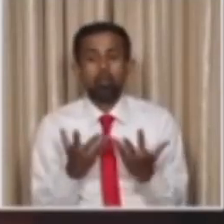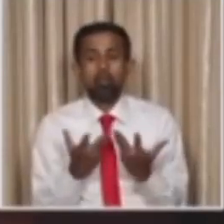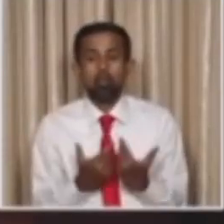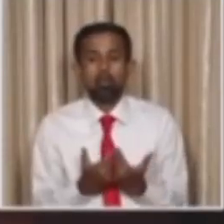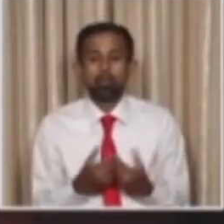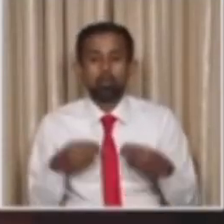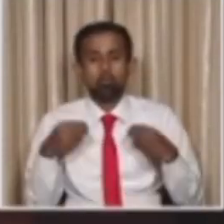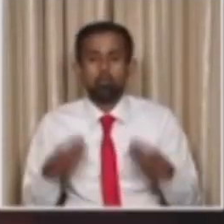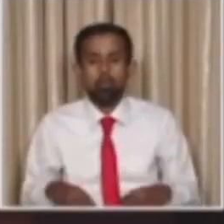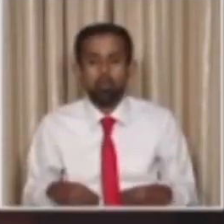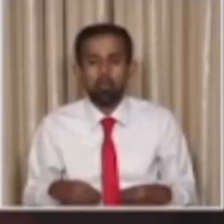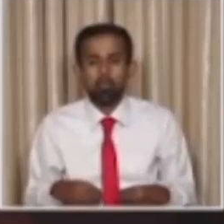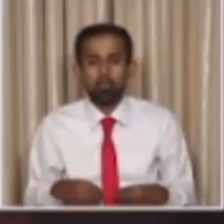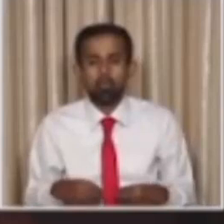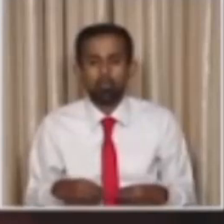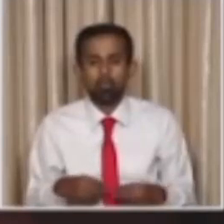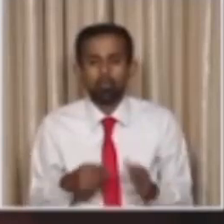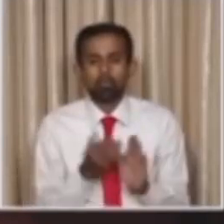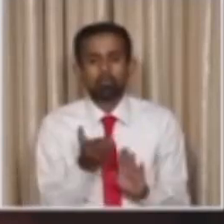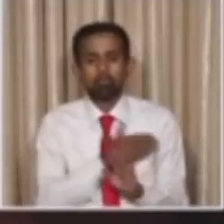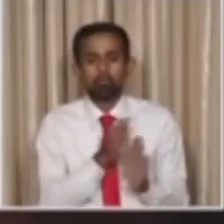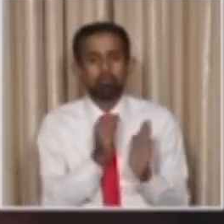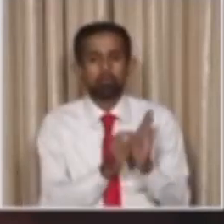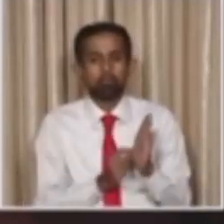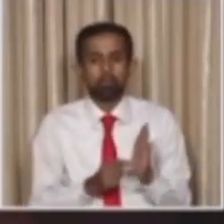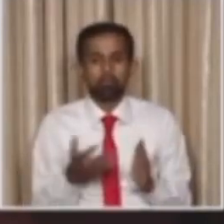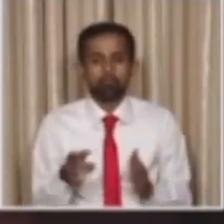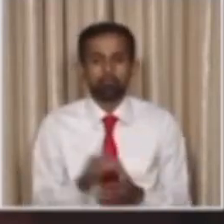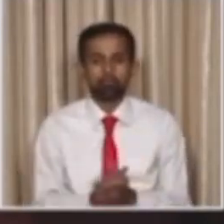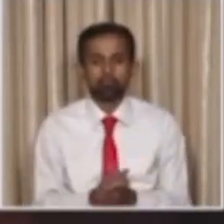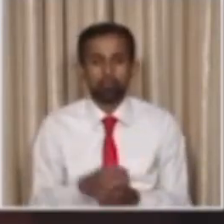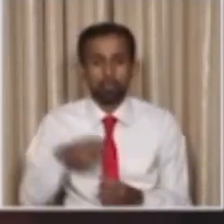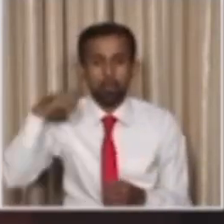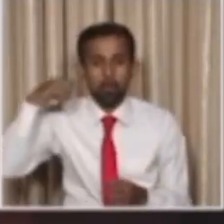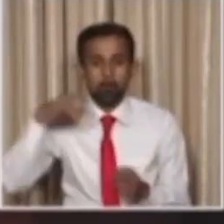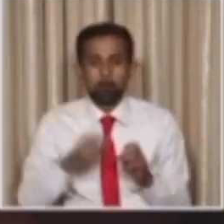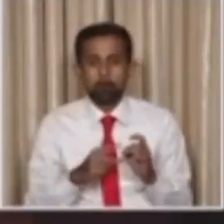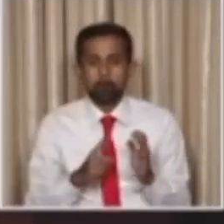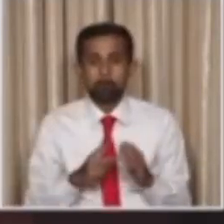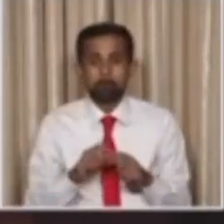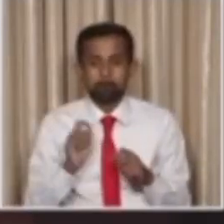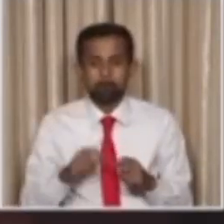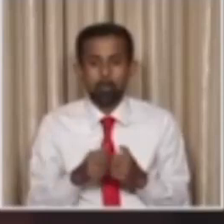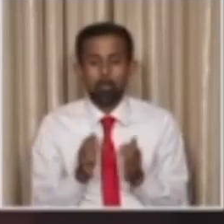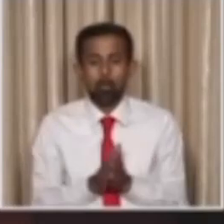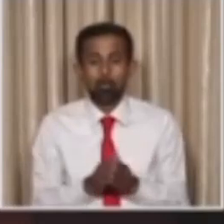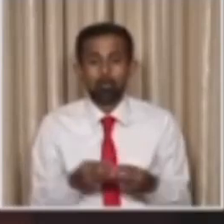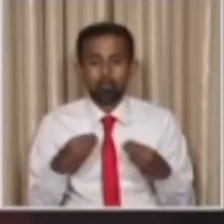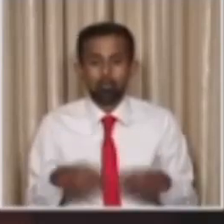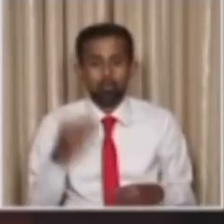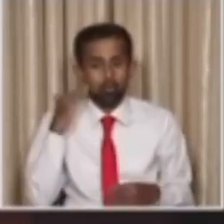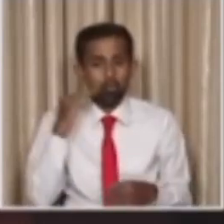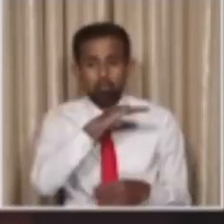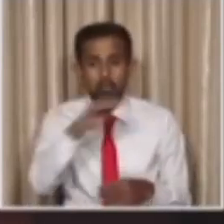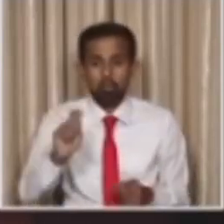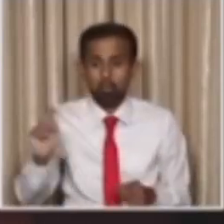ප්‍රමාණයක අලාභයක් හිමිවේ යයි ඇස්තමේන්තු කර තිබේද? විදුලි බල මණ්ඩලයේ ලබන සියලු අලාභ ජනතාව මතින් පියවා